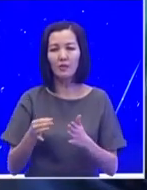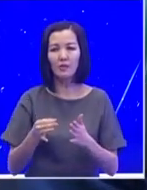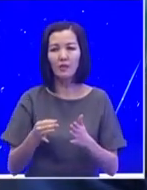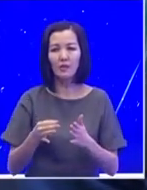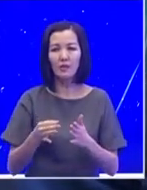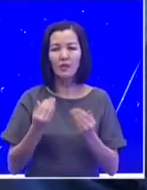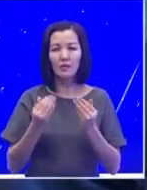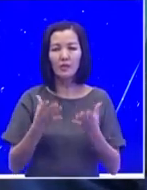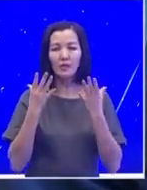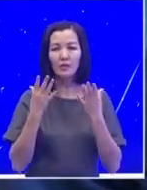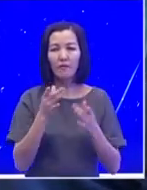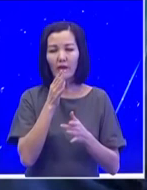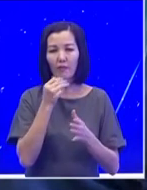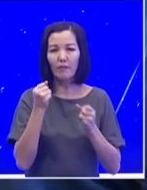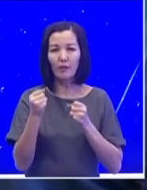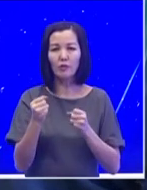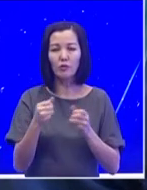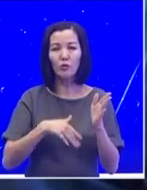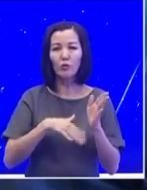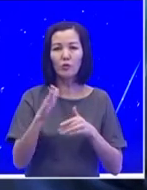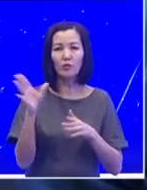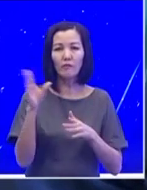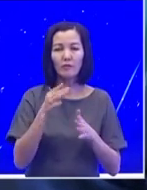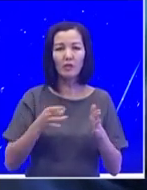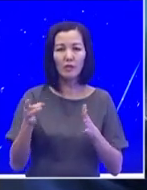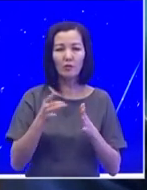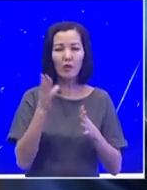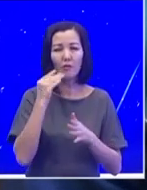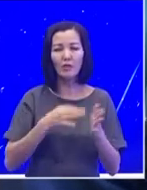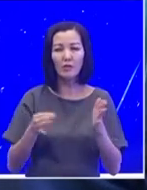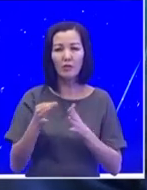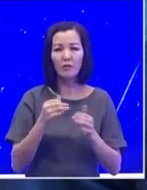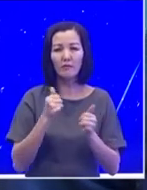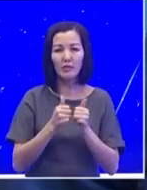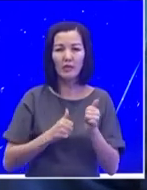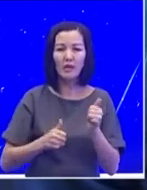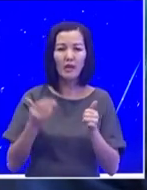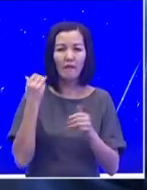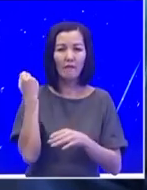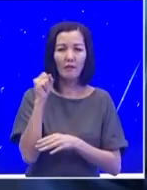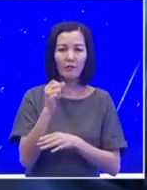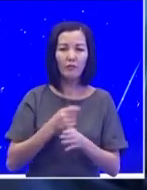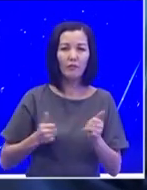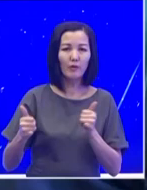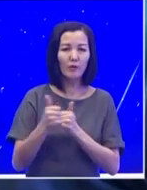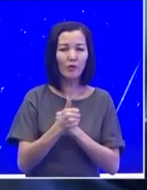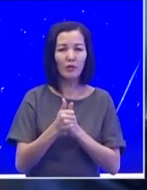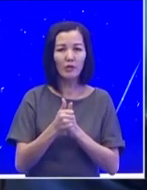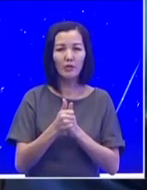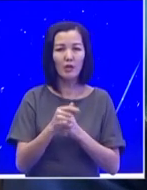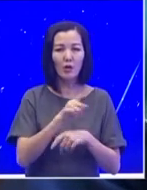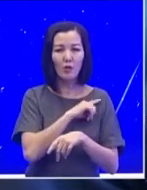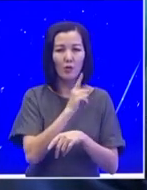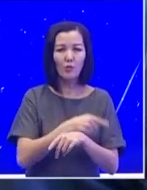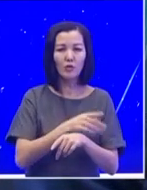В настоящее время наши боксеры являются лучшими во всей республике. Алматинская область всегда выходит победителем в региональных стартах. Показывают себя не